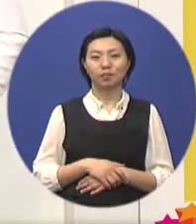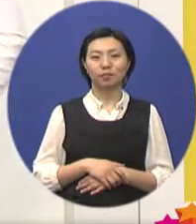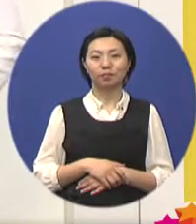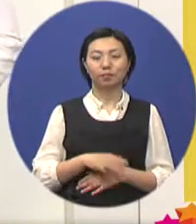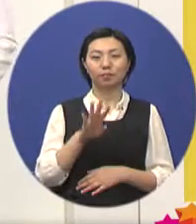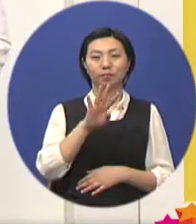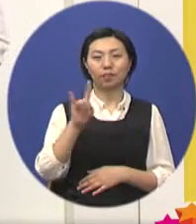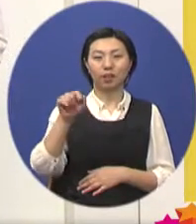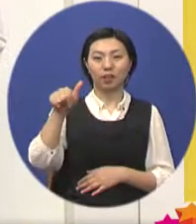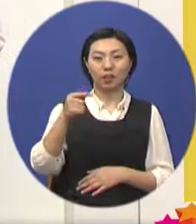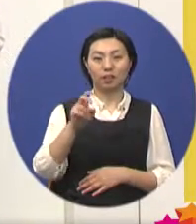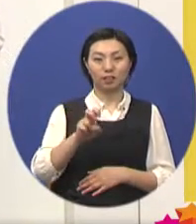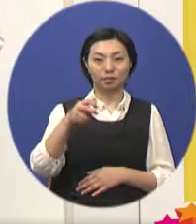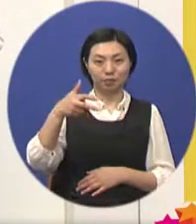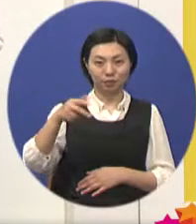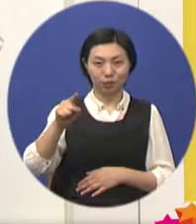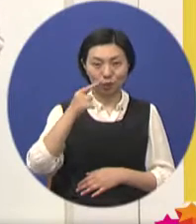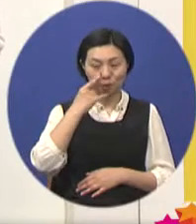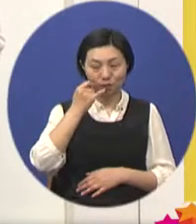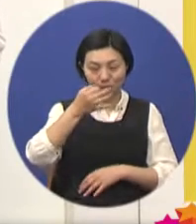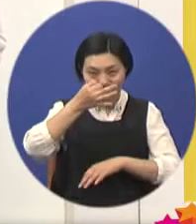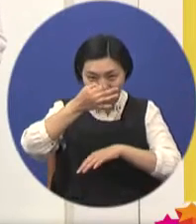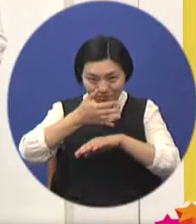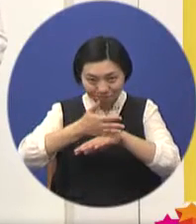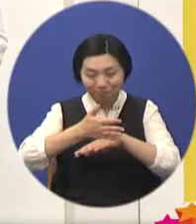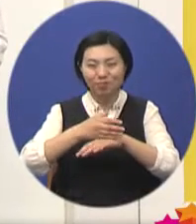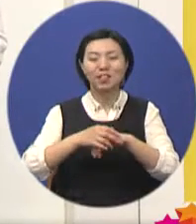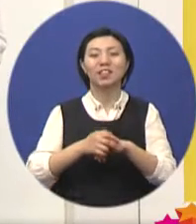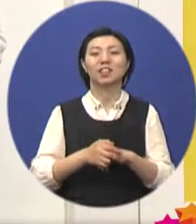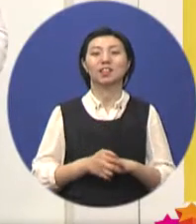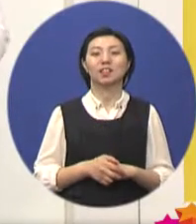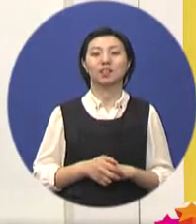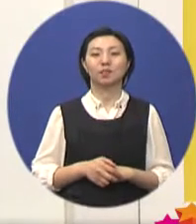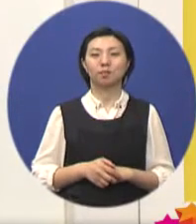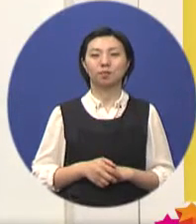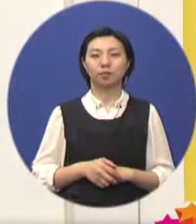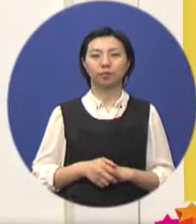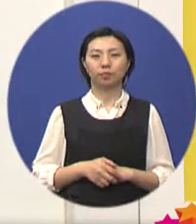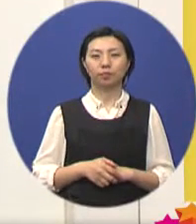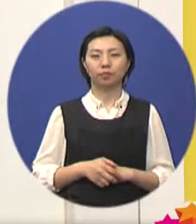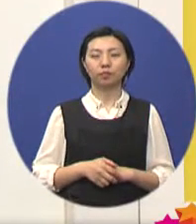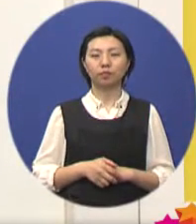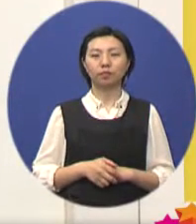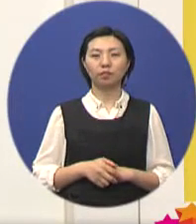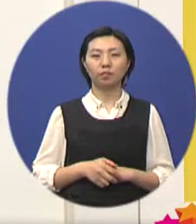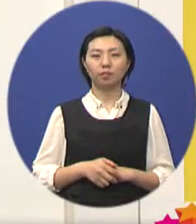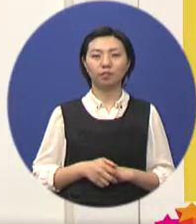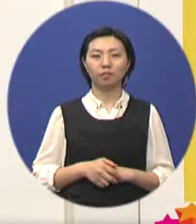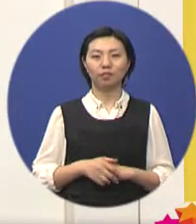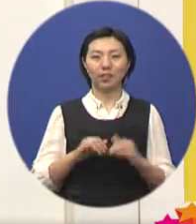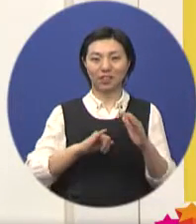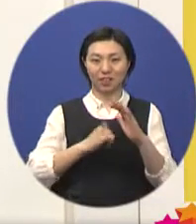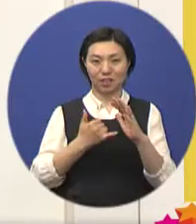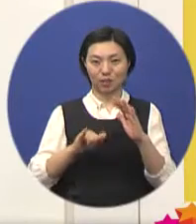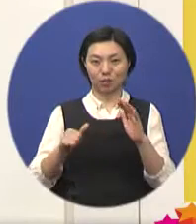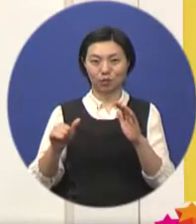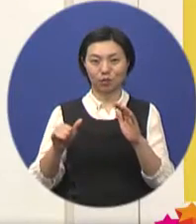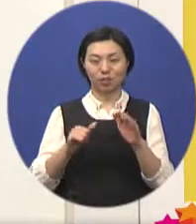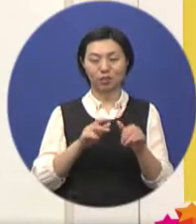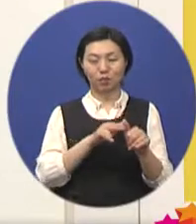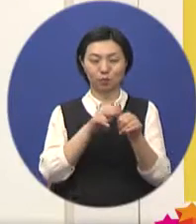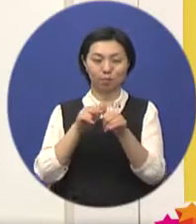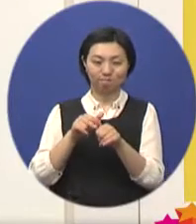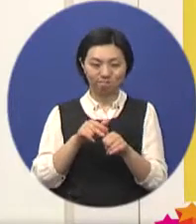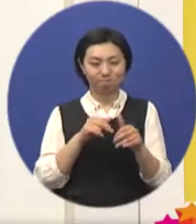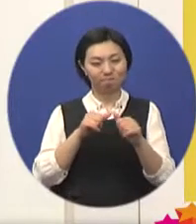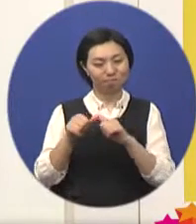네. 우리 배금자 어머니 죄송합니다. 보고 계실 거예요. 네. 네. 자, 가족들 소식 또 벚꽃제도